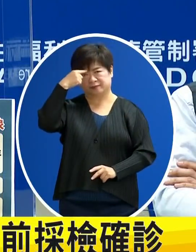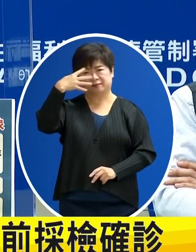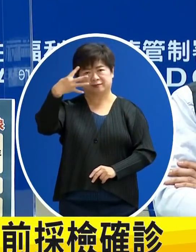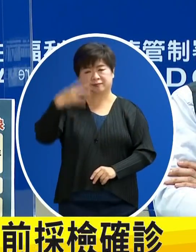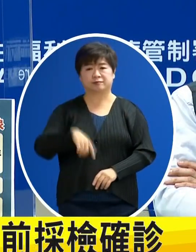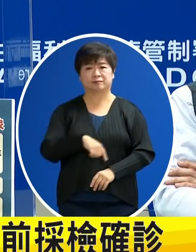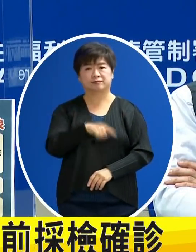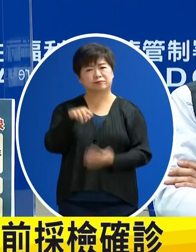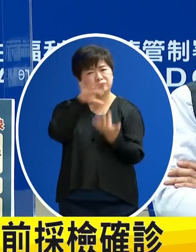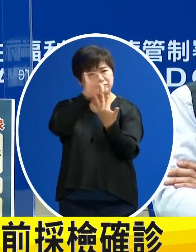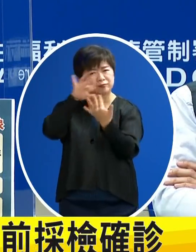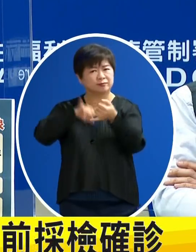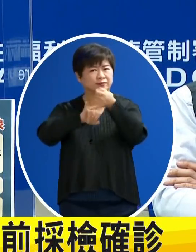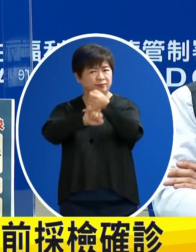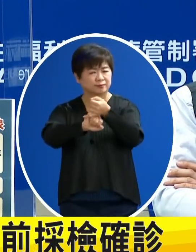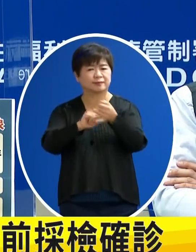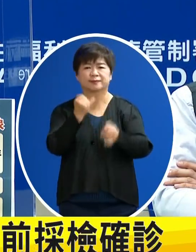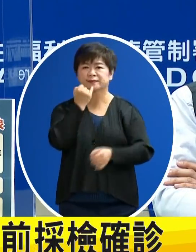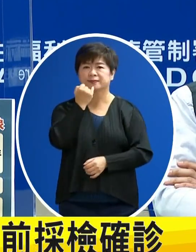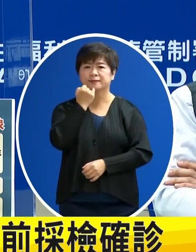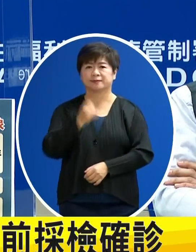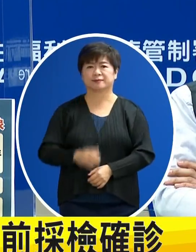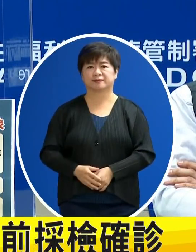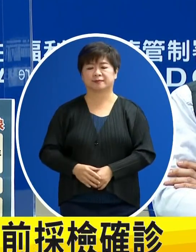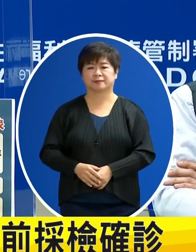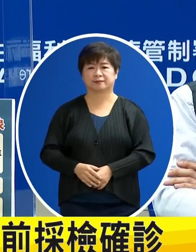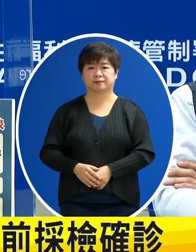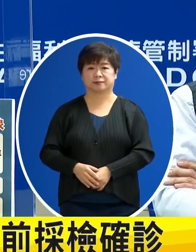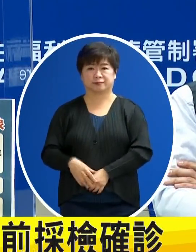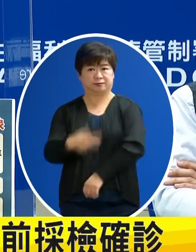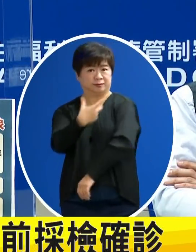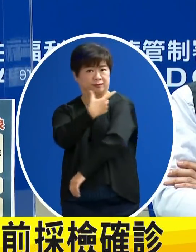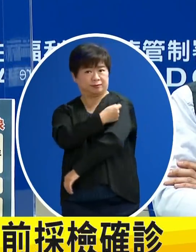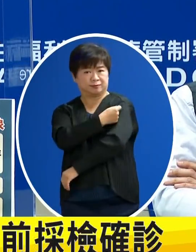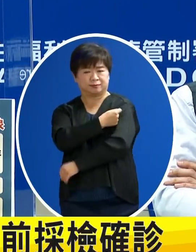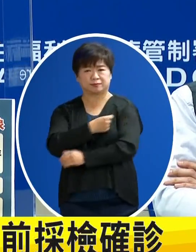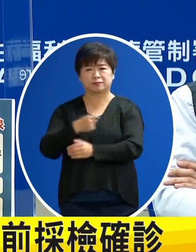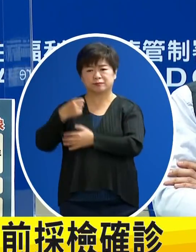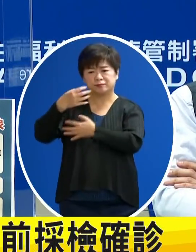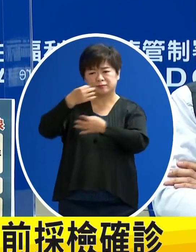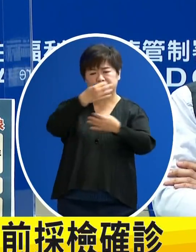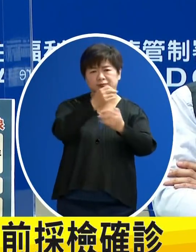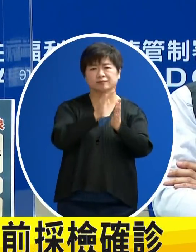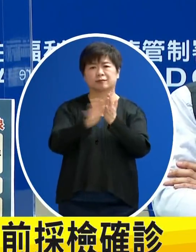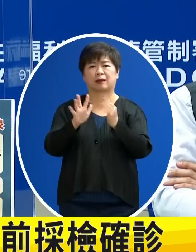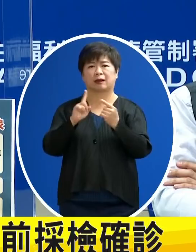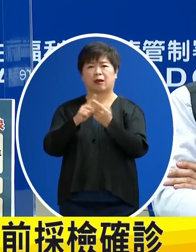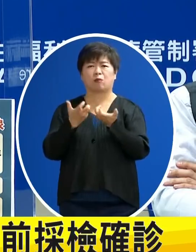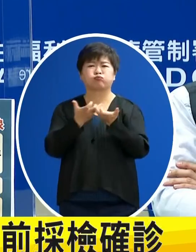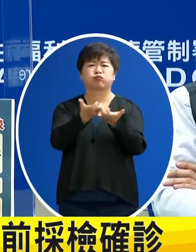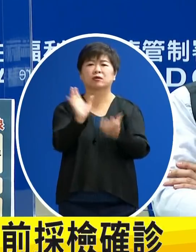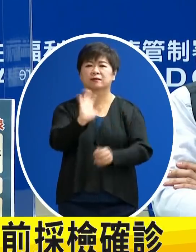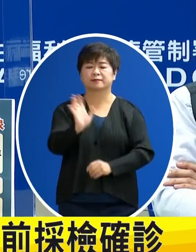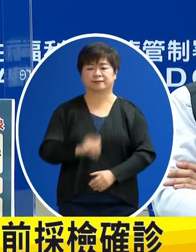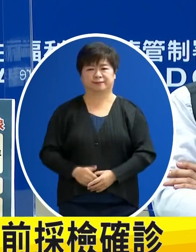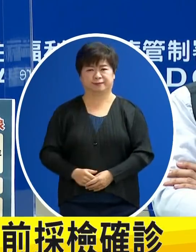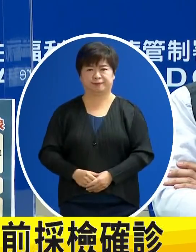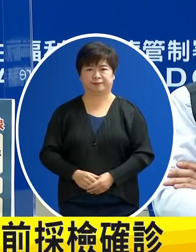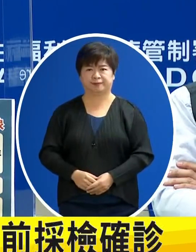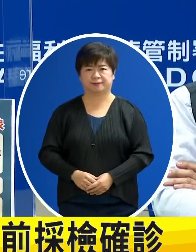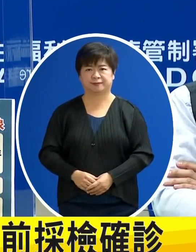跟9月12号，好，那这样说只能。施打的时候就不会那样的人那么多哈。